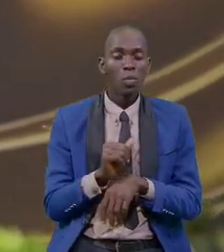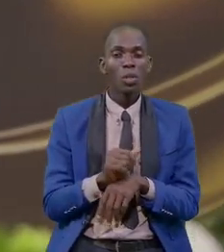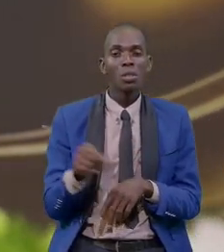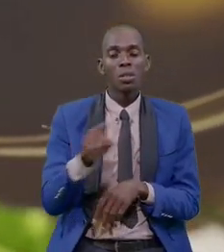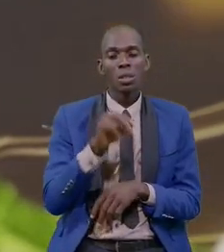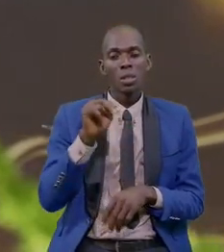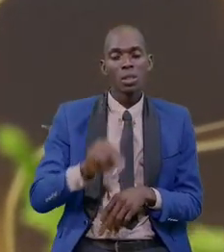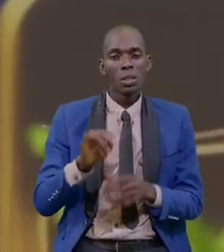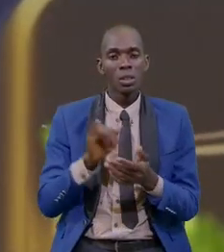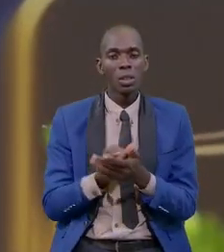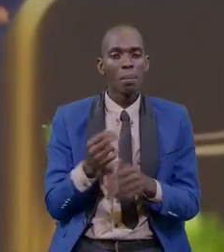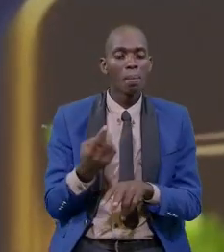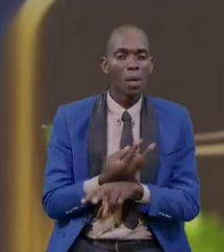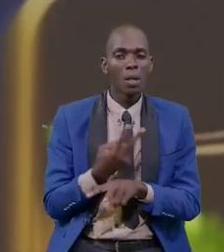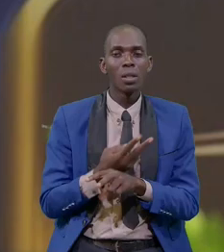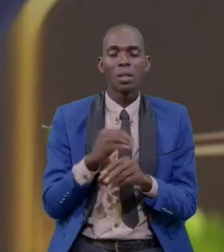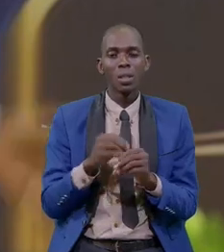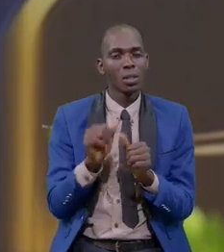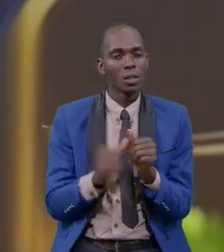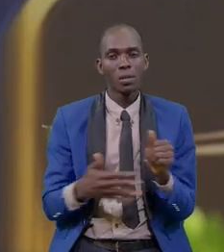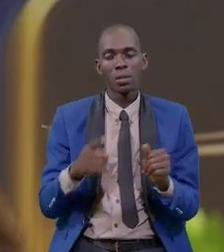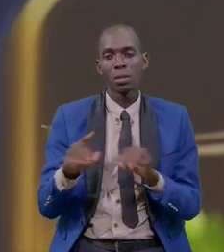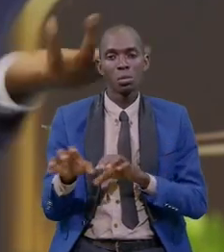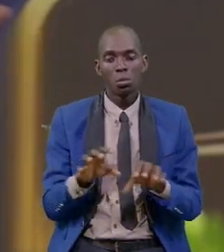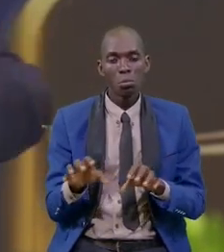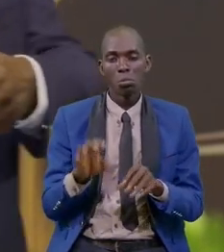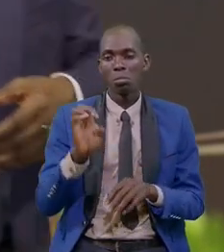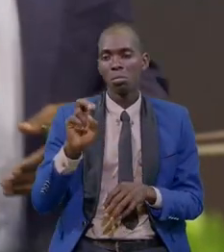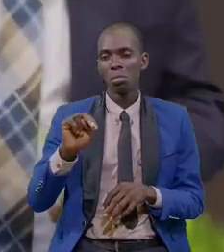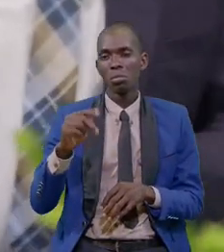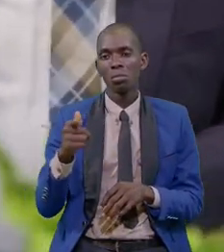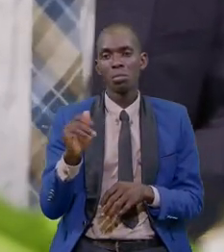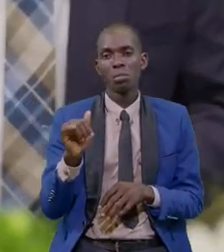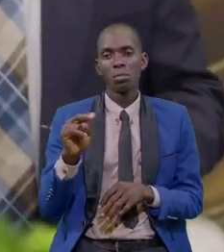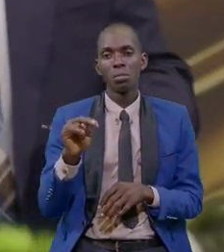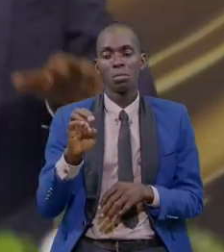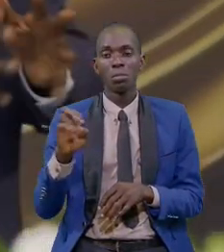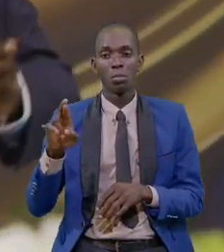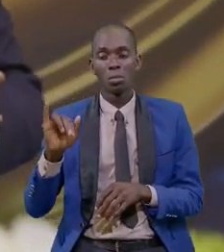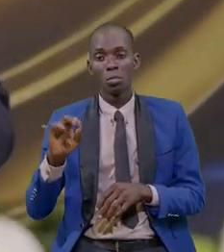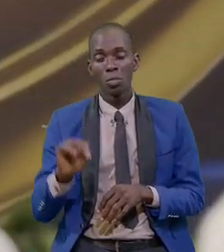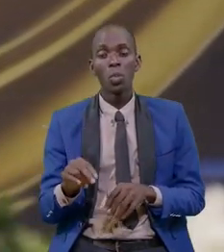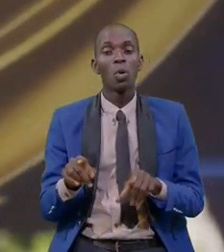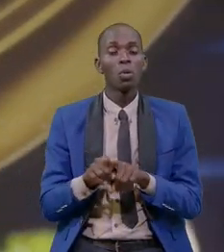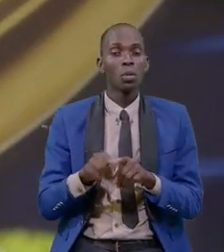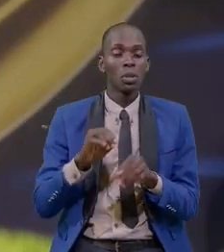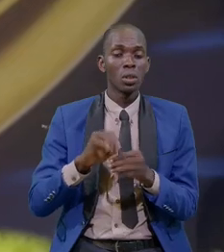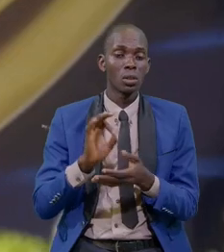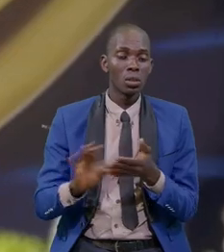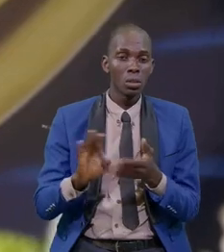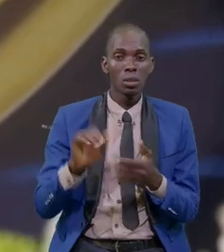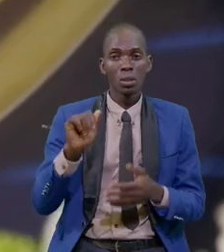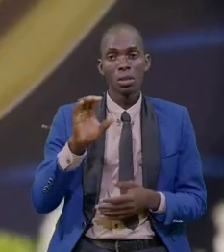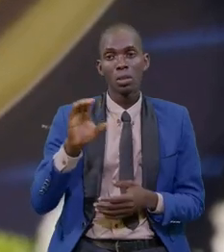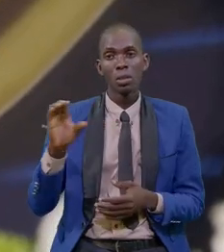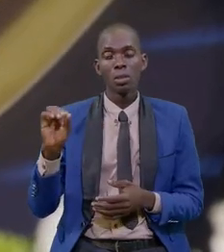ont besoin des mathématiques pour faire tout ce qu'ils vont faire, l'ingénierie, tout ce que vous allez dire. Et ils ont besoin de la comptabilité